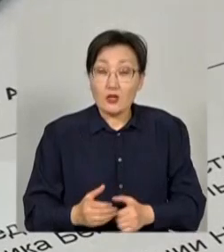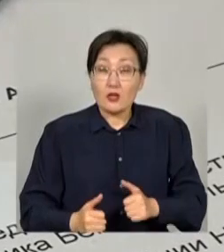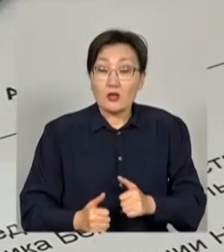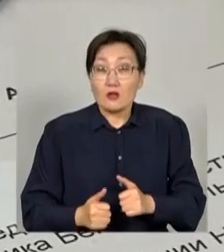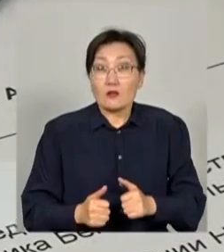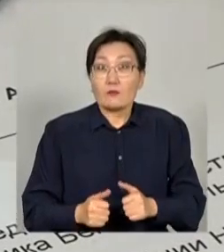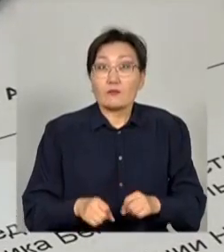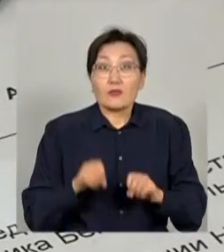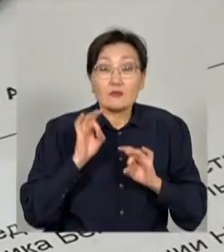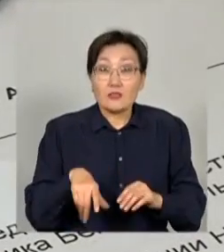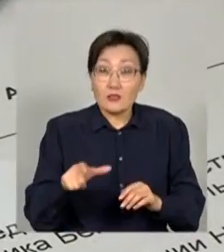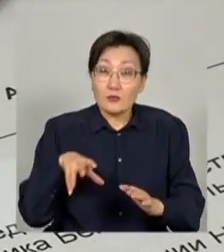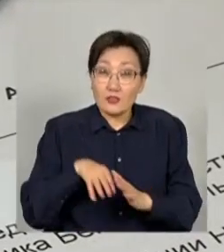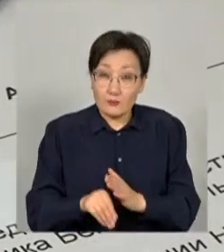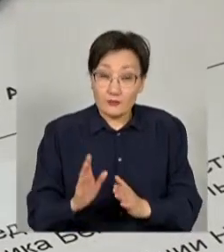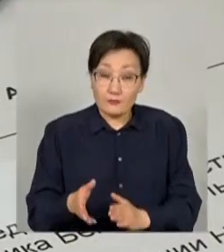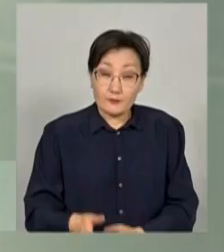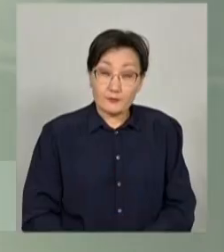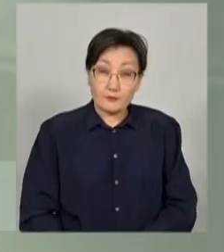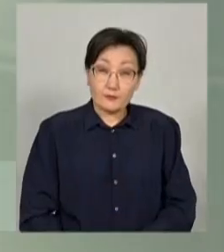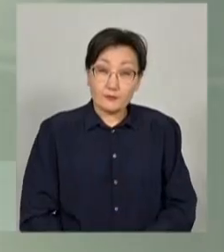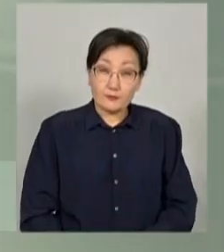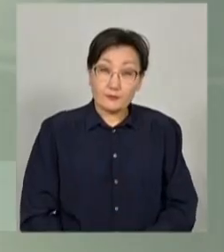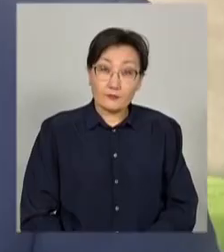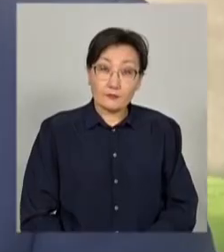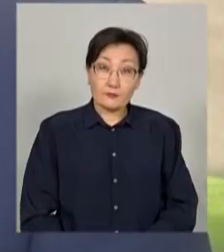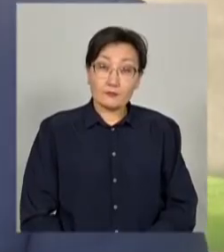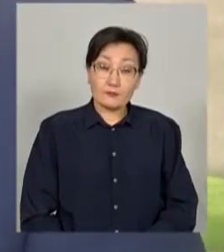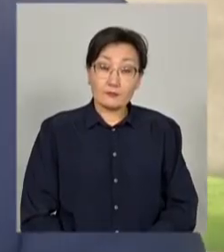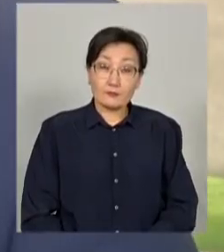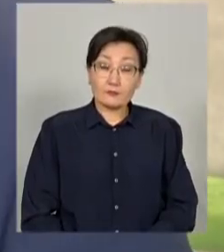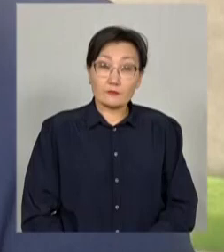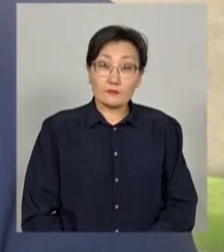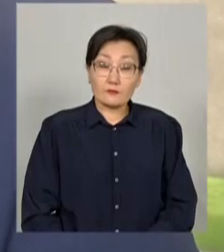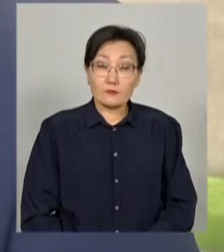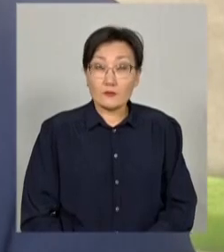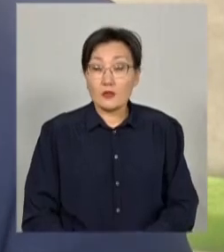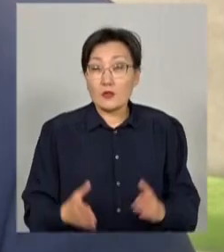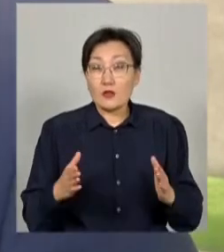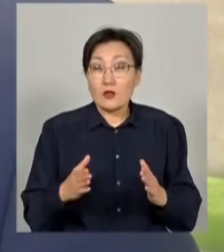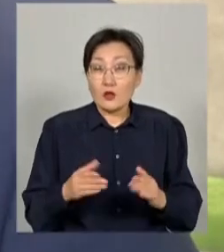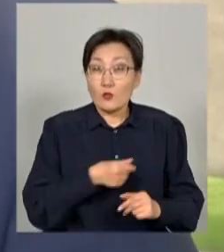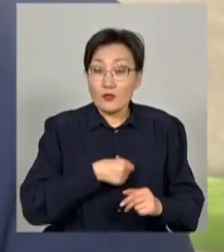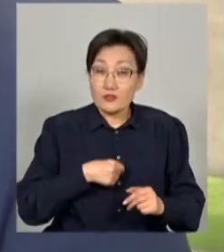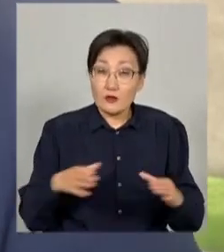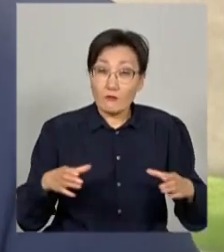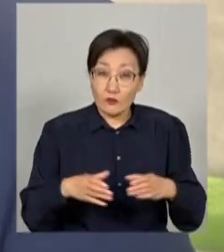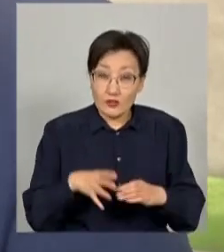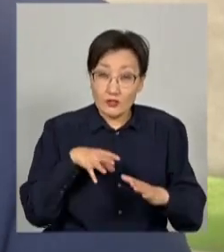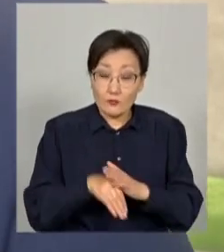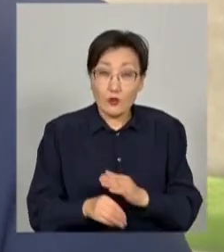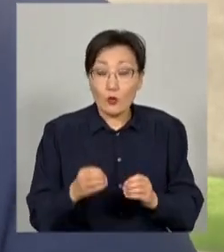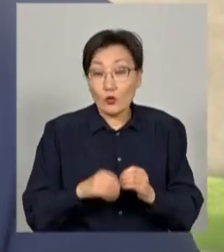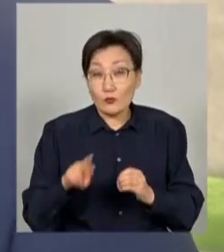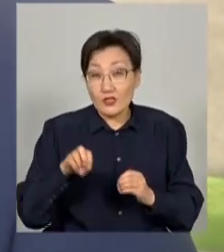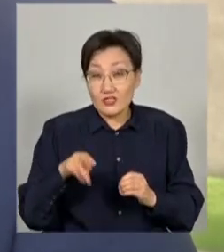тұлғалар енбек. венчурлік фондтың аясында 10 миллиардқа жуық ақша қаржы